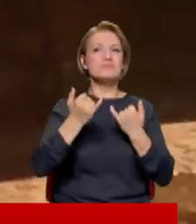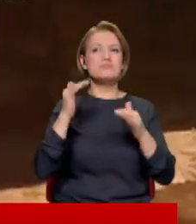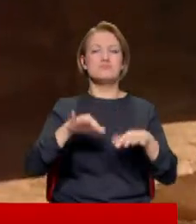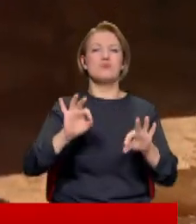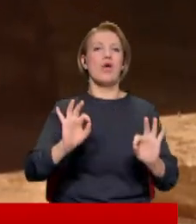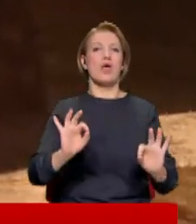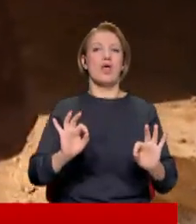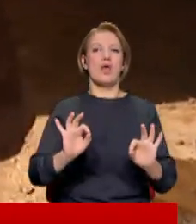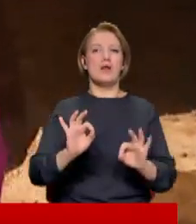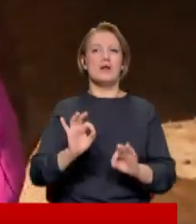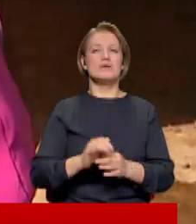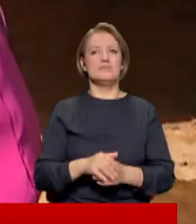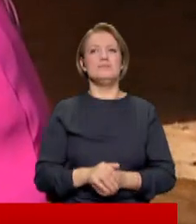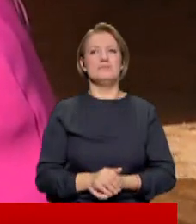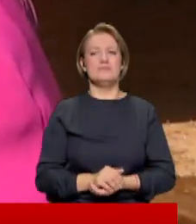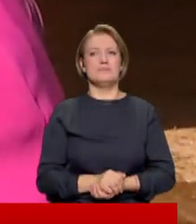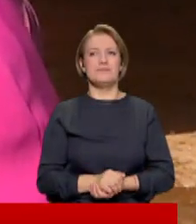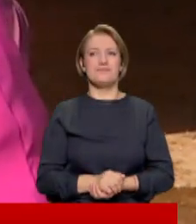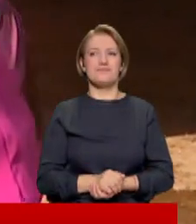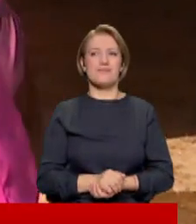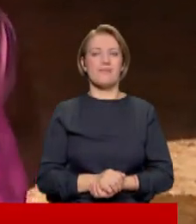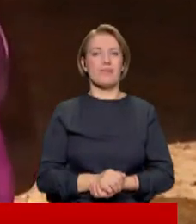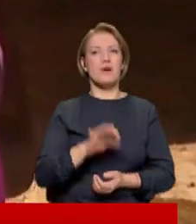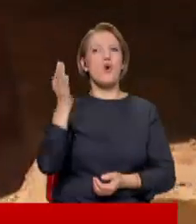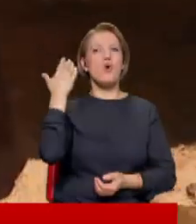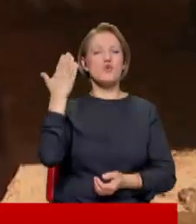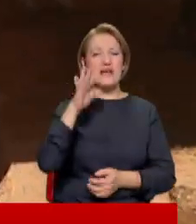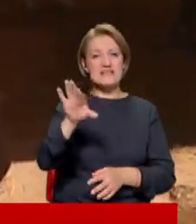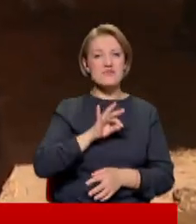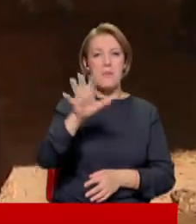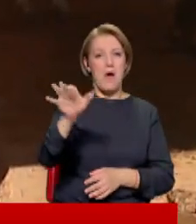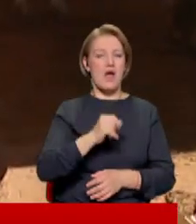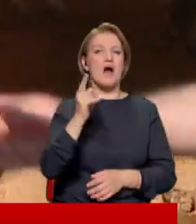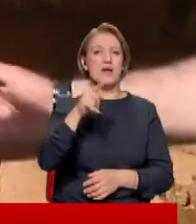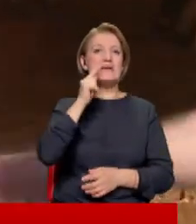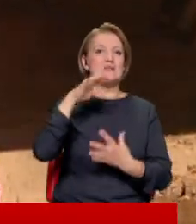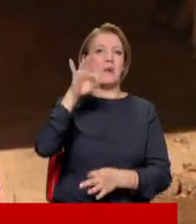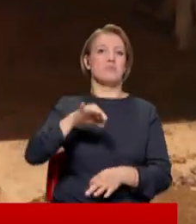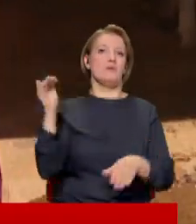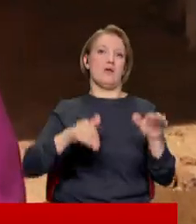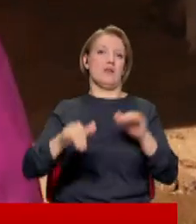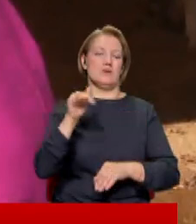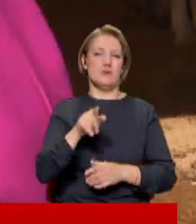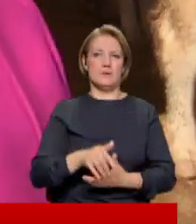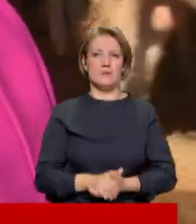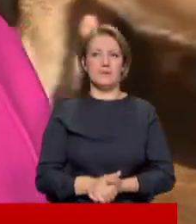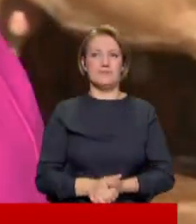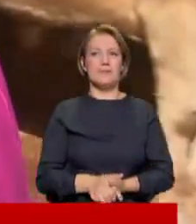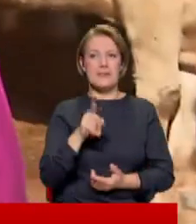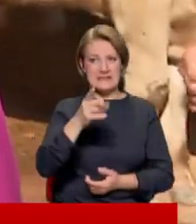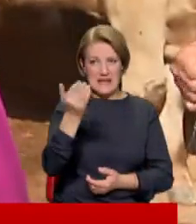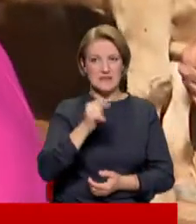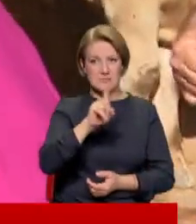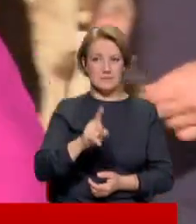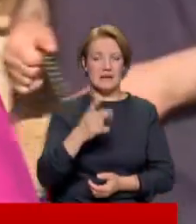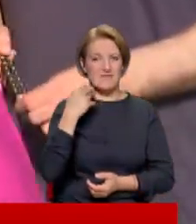Yok bugün de durgun. Bugün götürenler var, o yüzden hareketlendi. Ha, önceden seçip alanlar. Aynen öyle. Siz aldınız mı